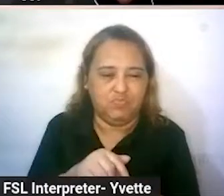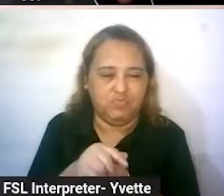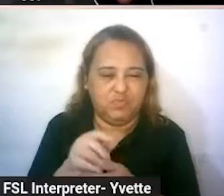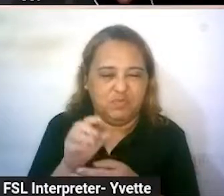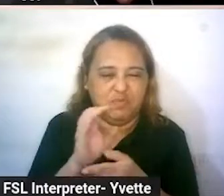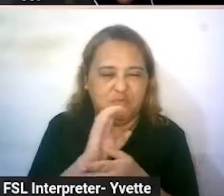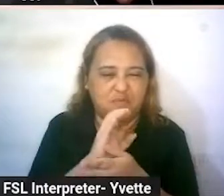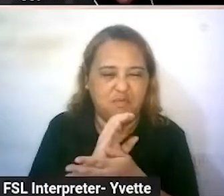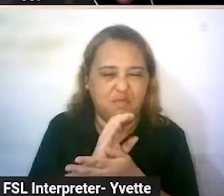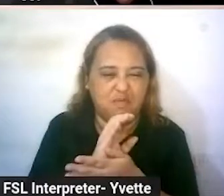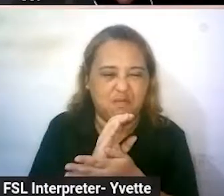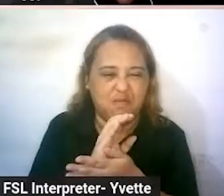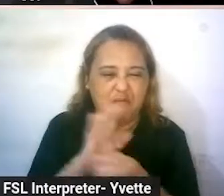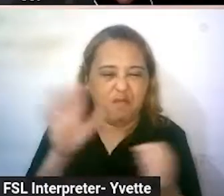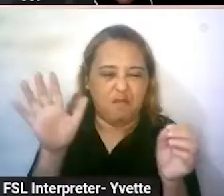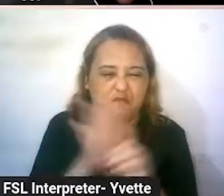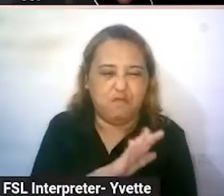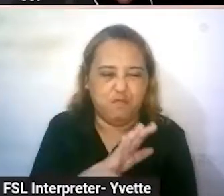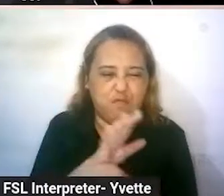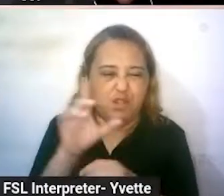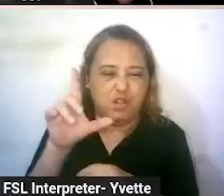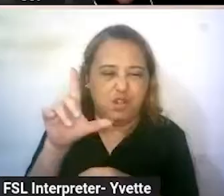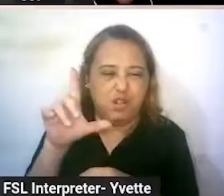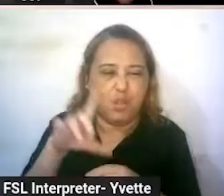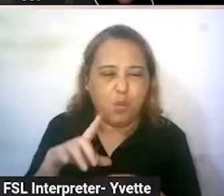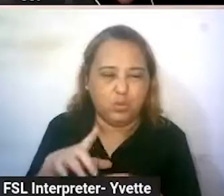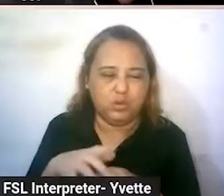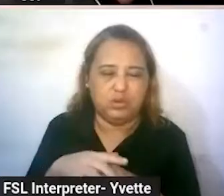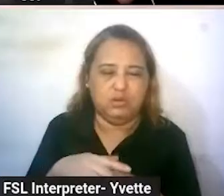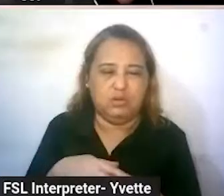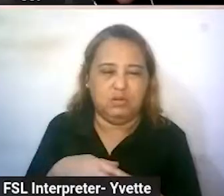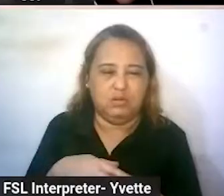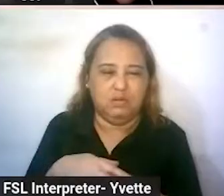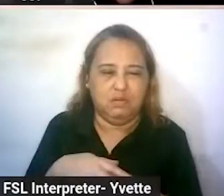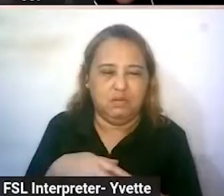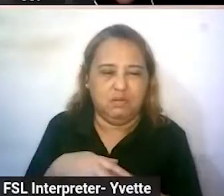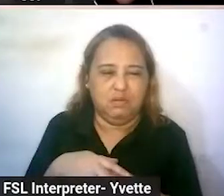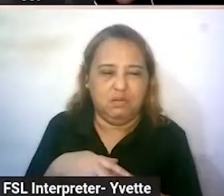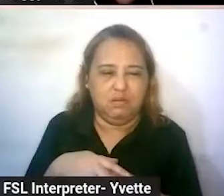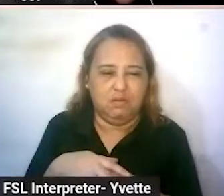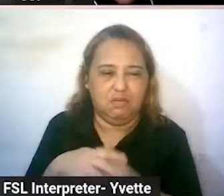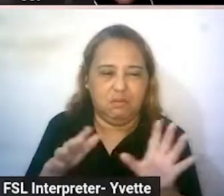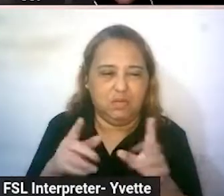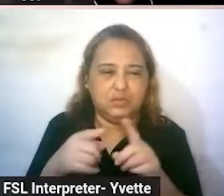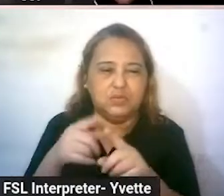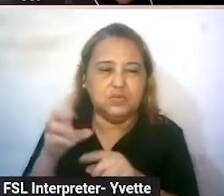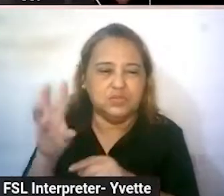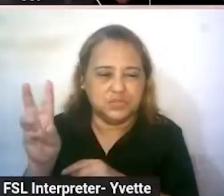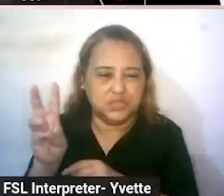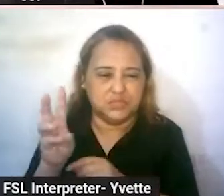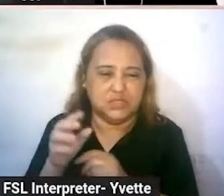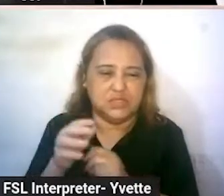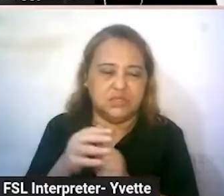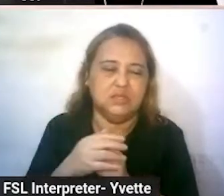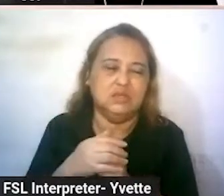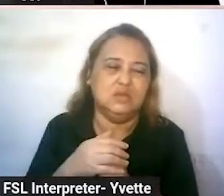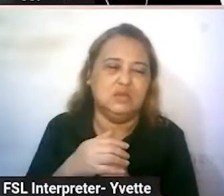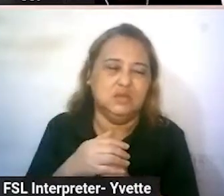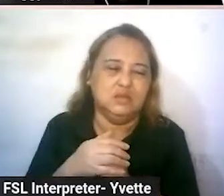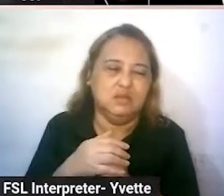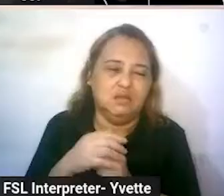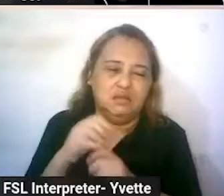English subjects from grades 4 to 6 and then my religion subjects din. So